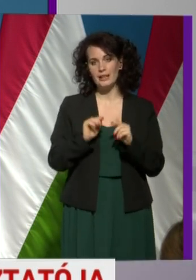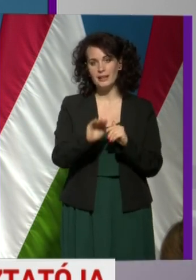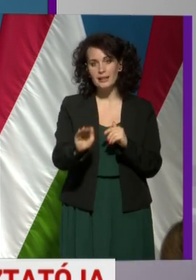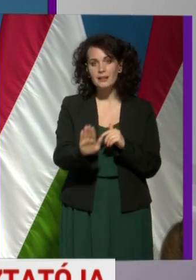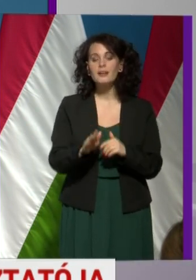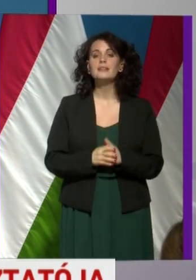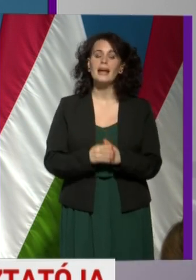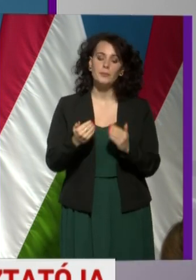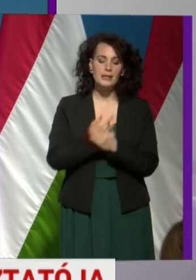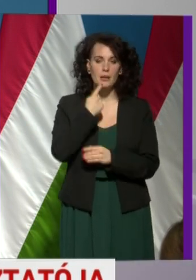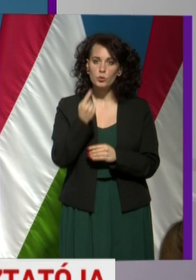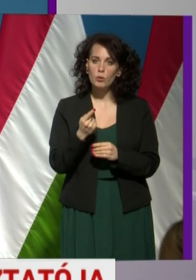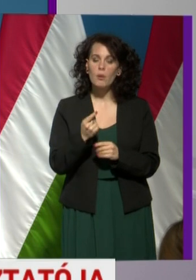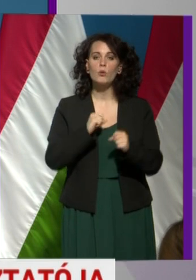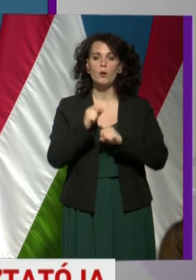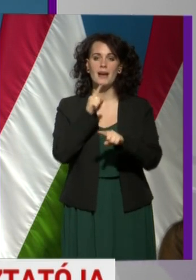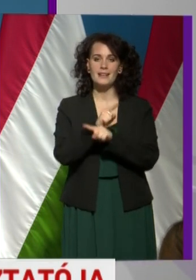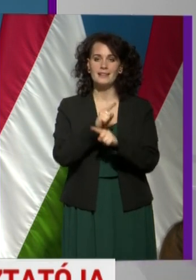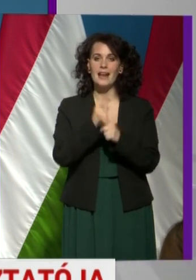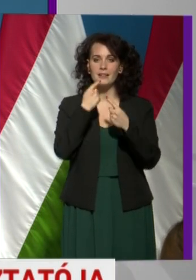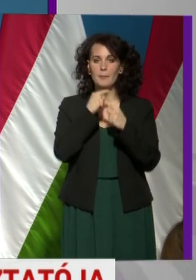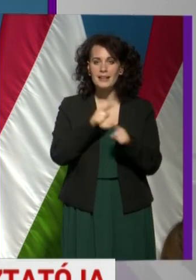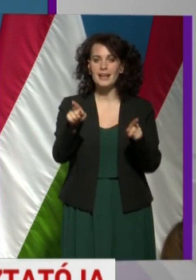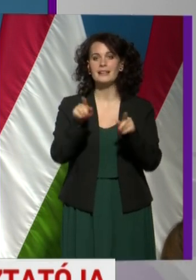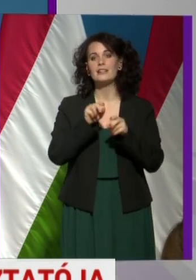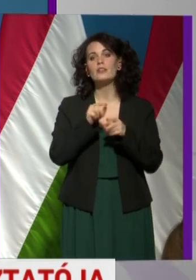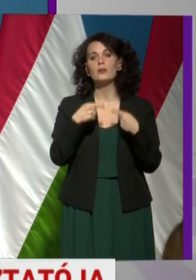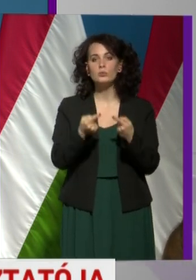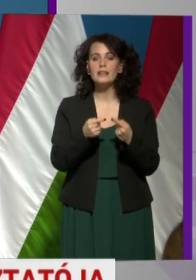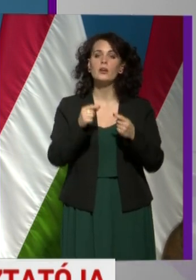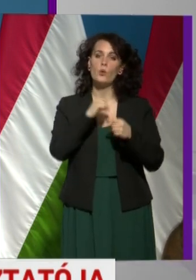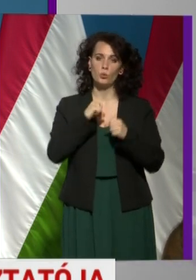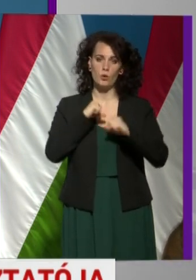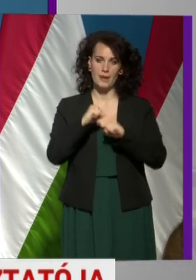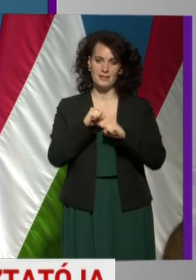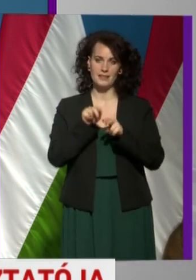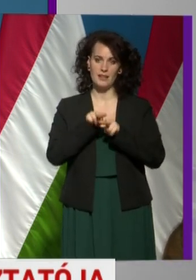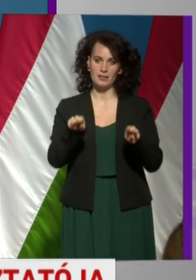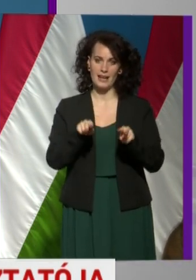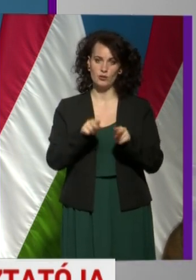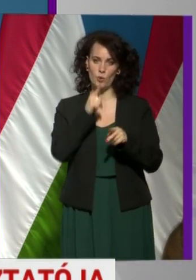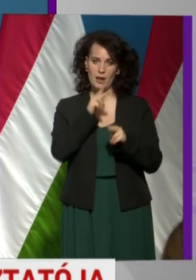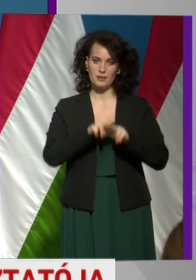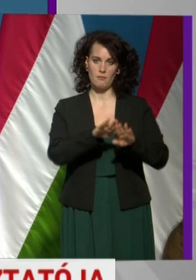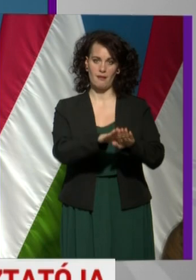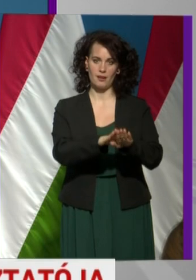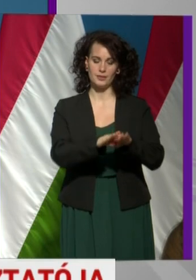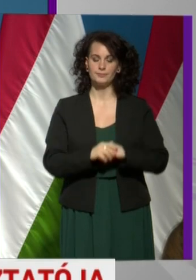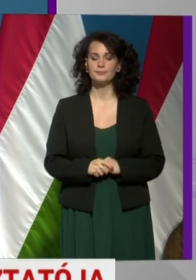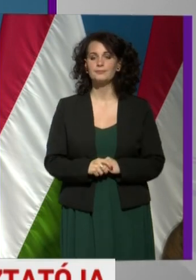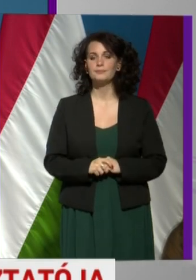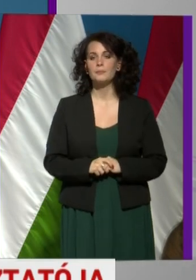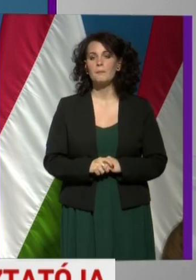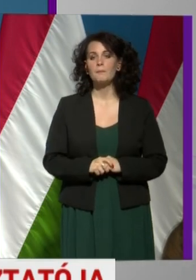egyszer mondom, a kormányrendelet megjelenését követően önkormányzati hatáskörben marad.